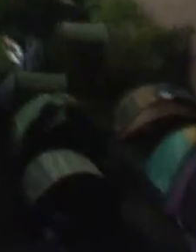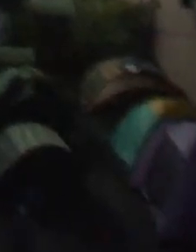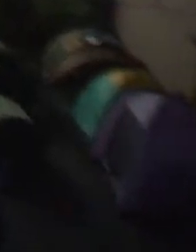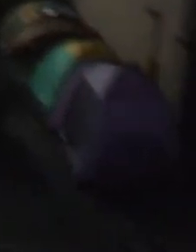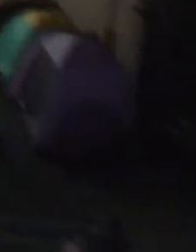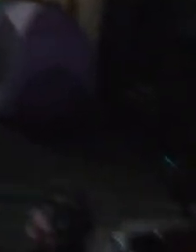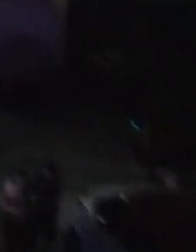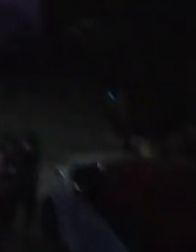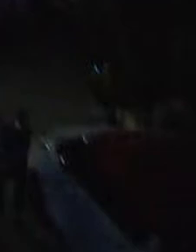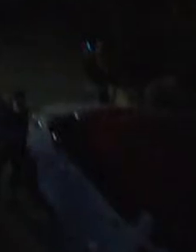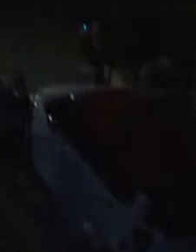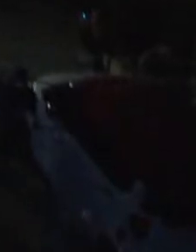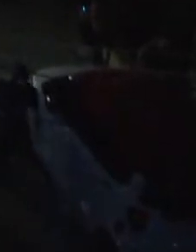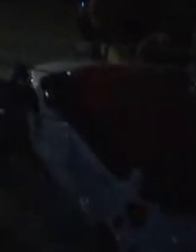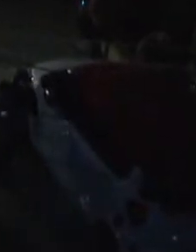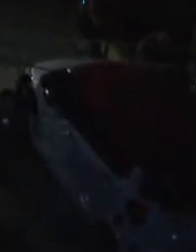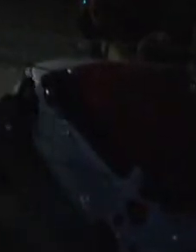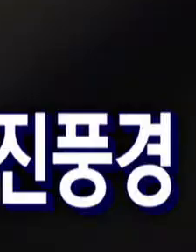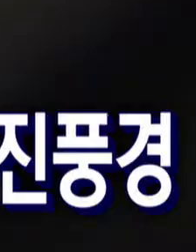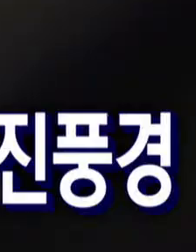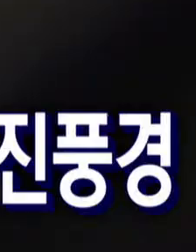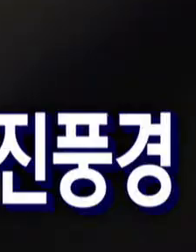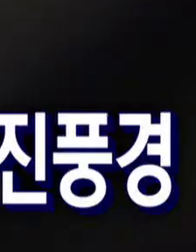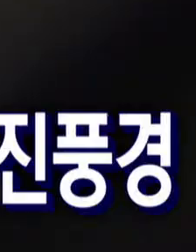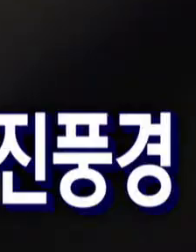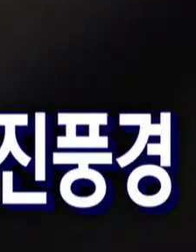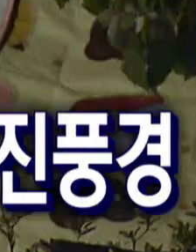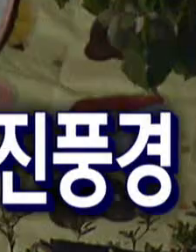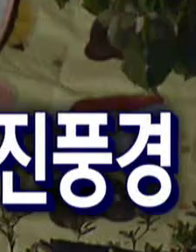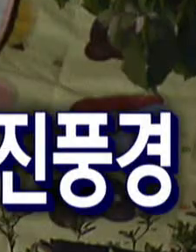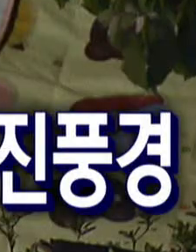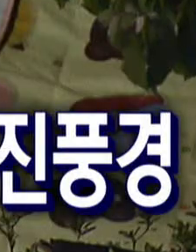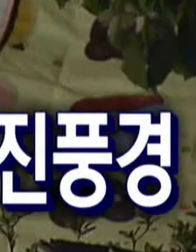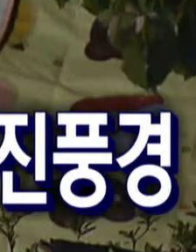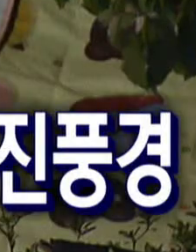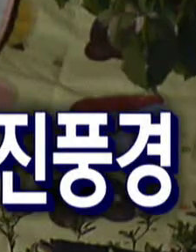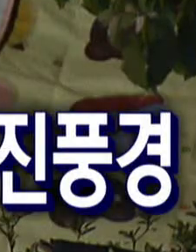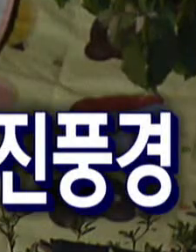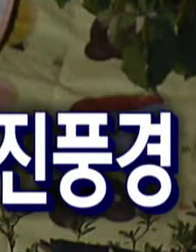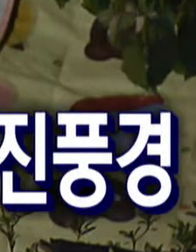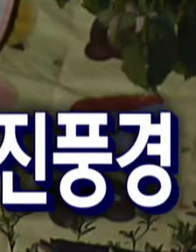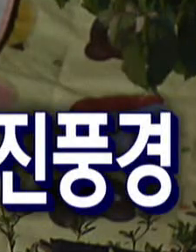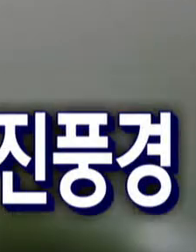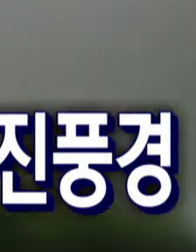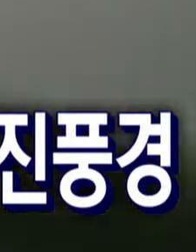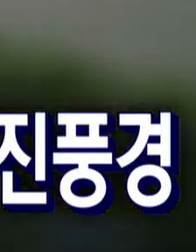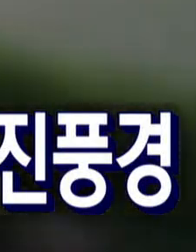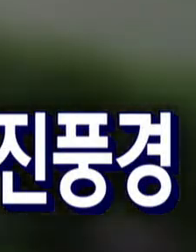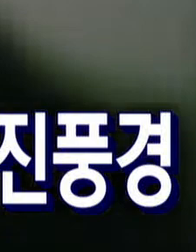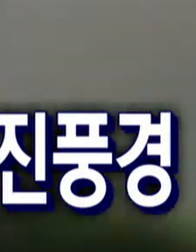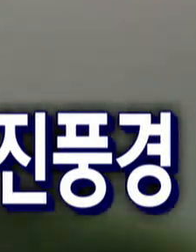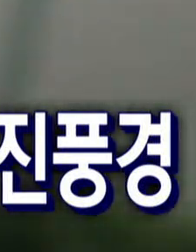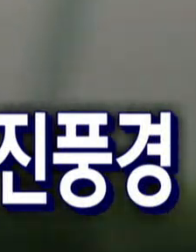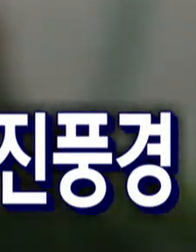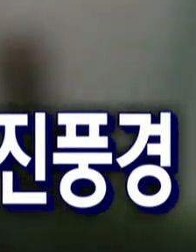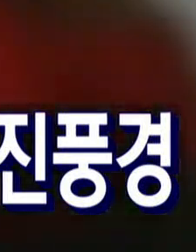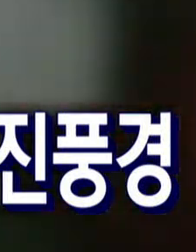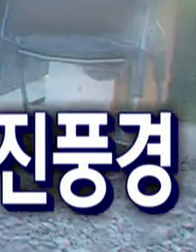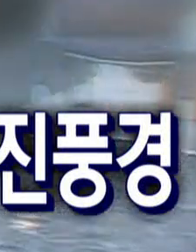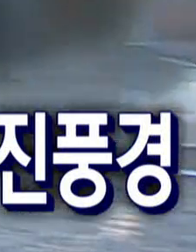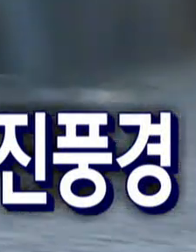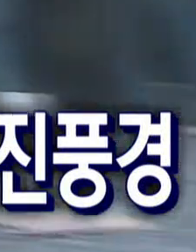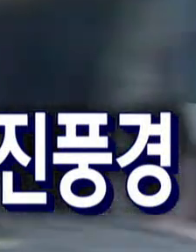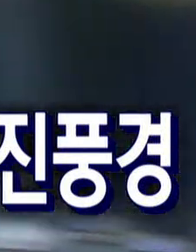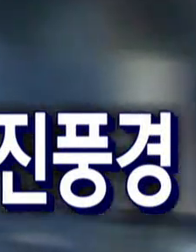여수 임대아파트의 선착순 계약 현장에 텐트에 이불까지 동원되는 진풍경이 펼쳐졌습니다. 부동산 과열이